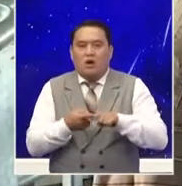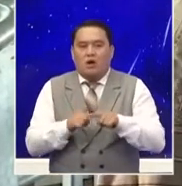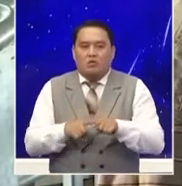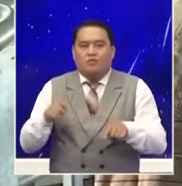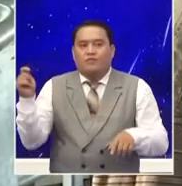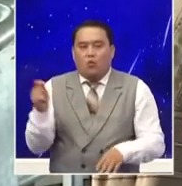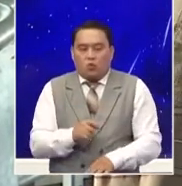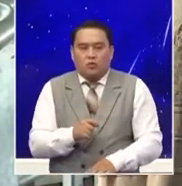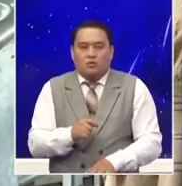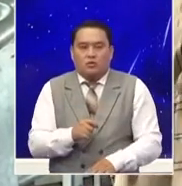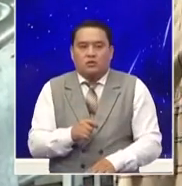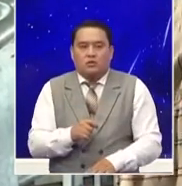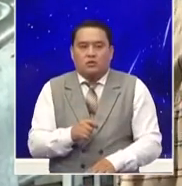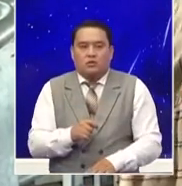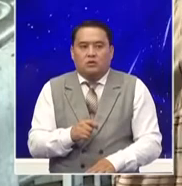она входит.